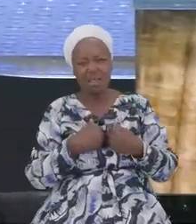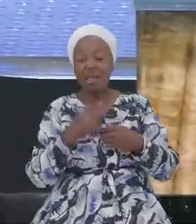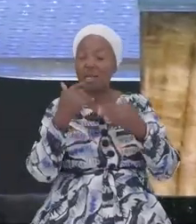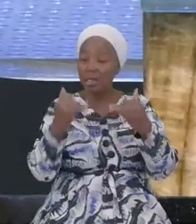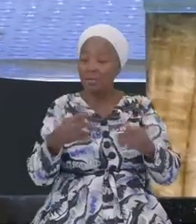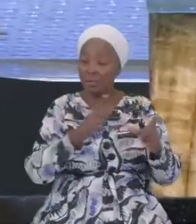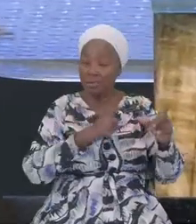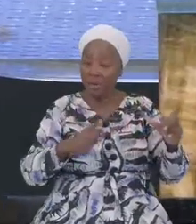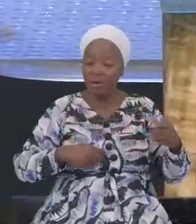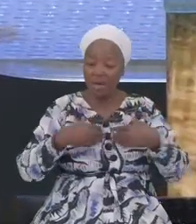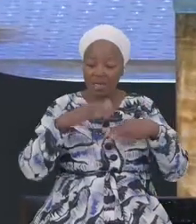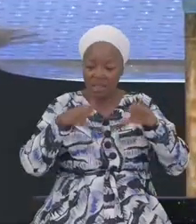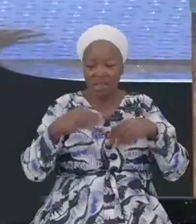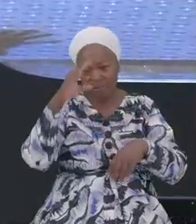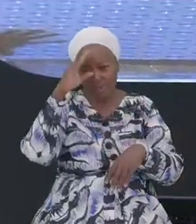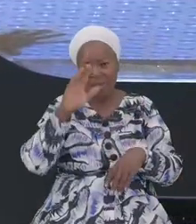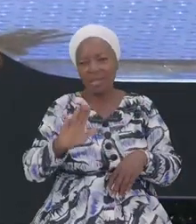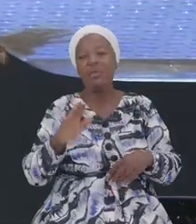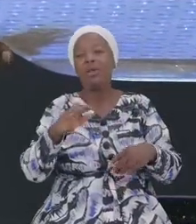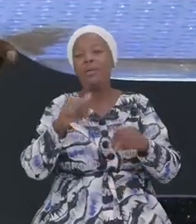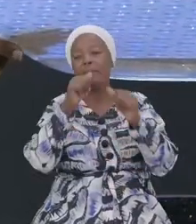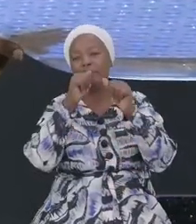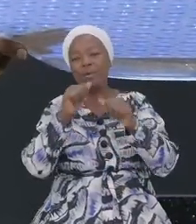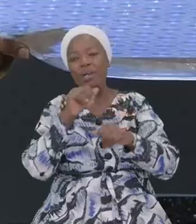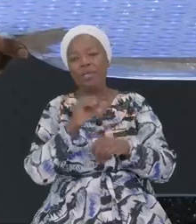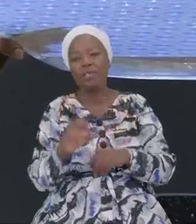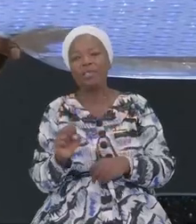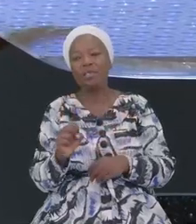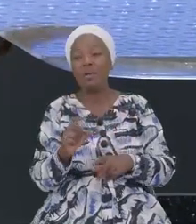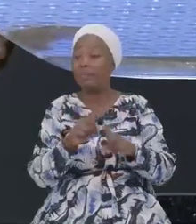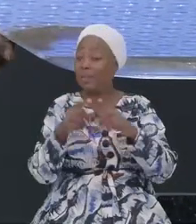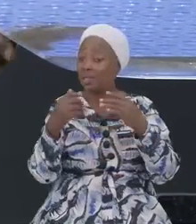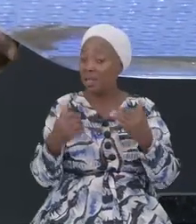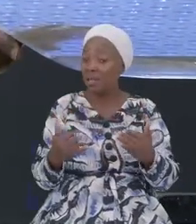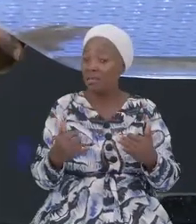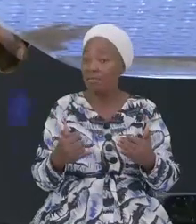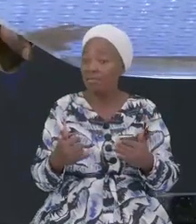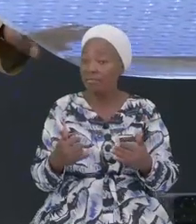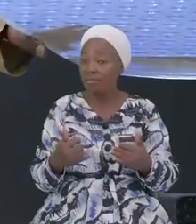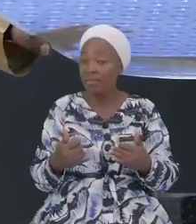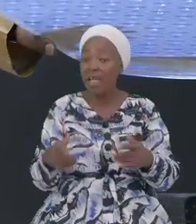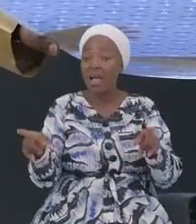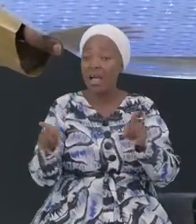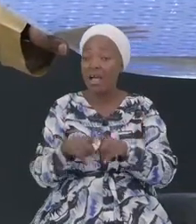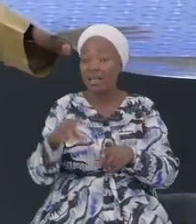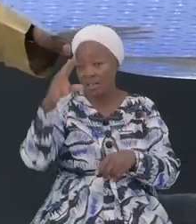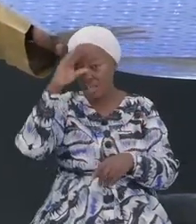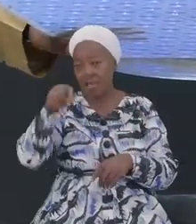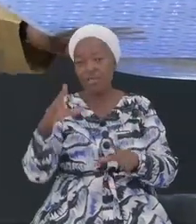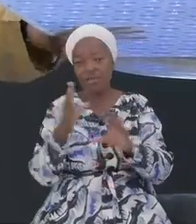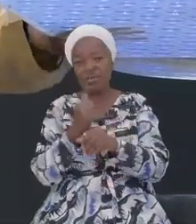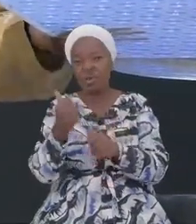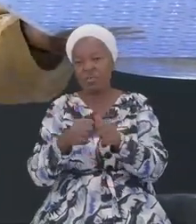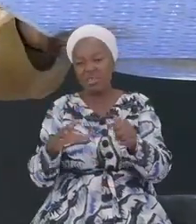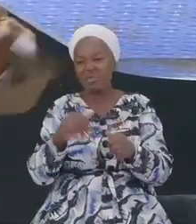a donné des bénédictions. Maintenant, comme il a pris toutes choses pour acquis à la